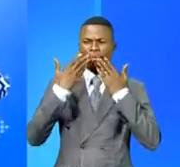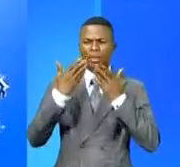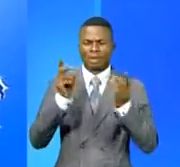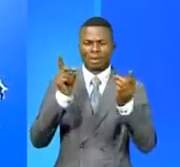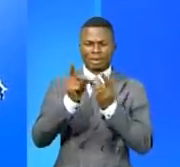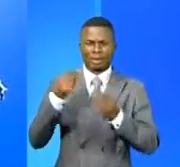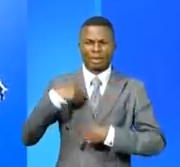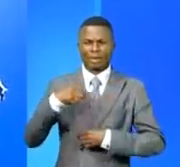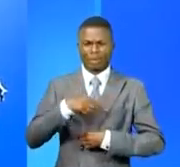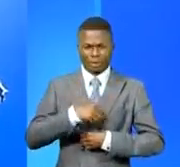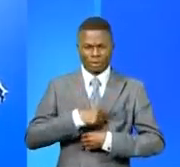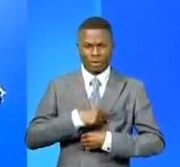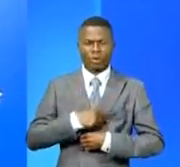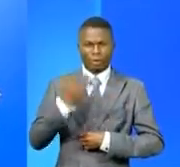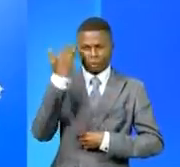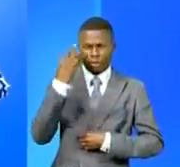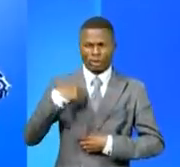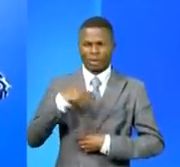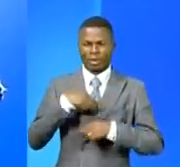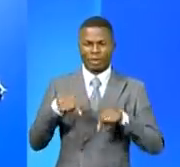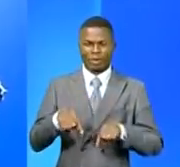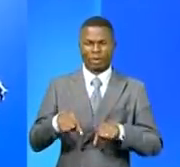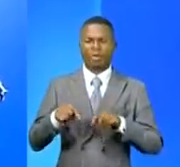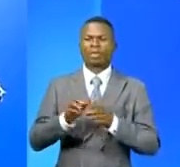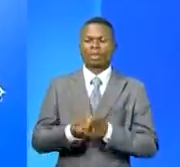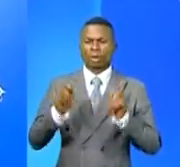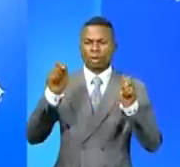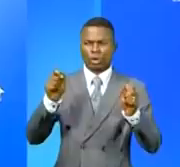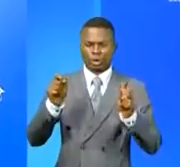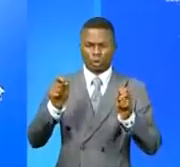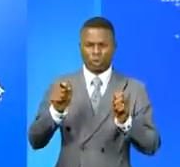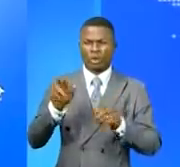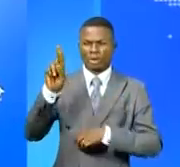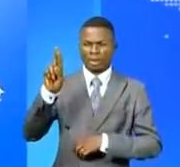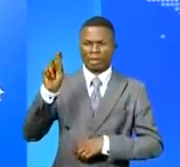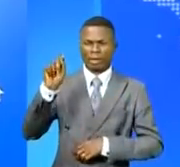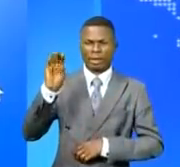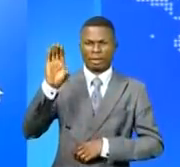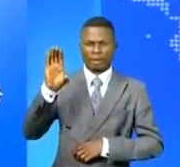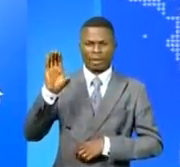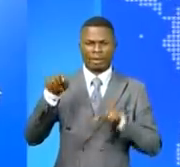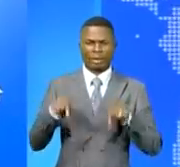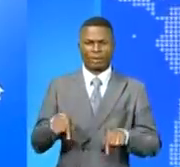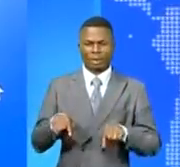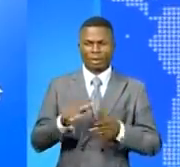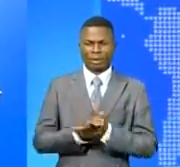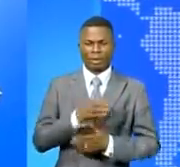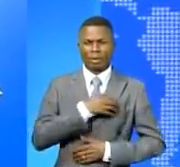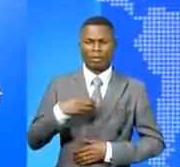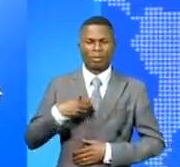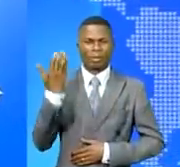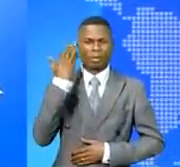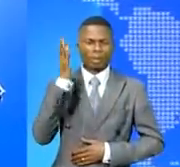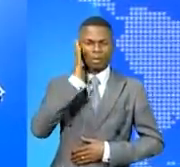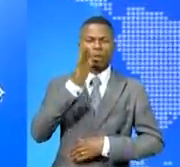de l'attention particulière que vous allez accorder à cette édition du journal sur la radio-télévision nationale congolaise. Mesdames, mesdemoiselles